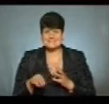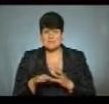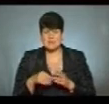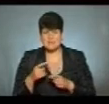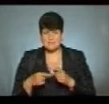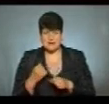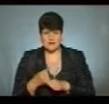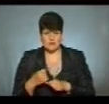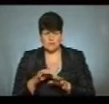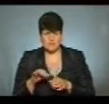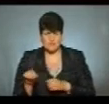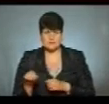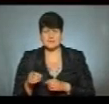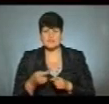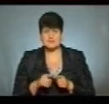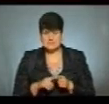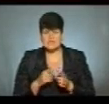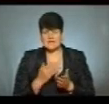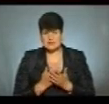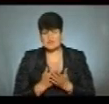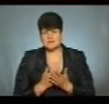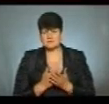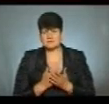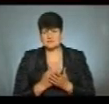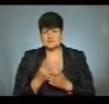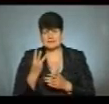переробити, значить, це є